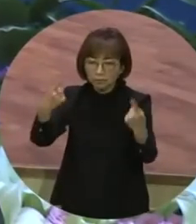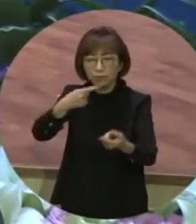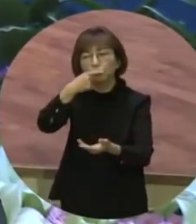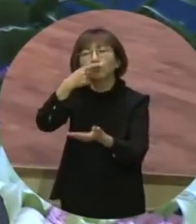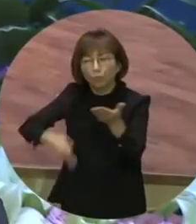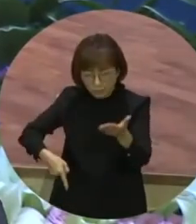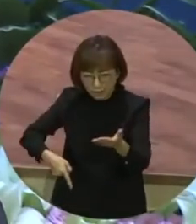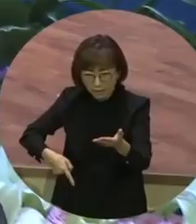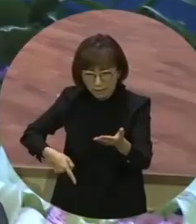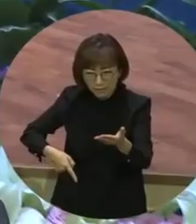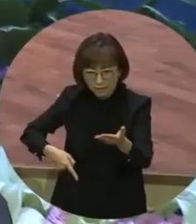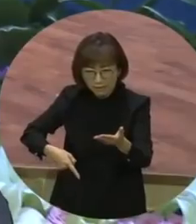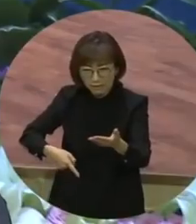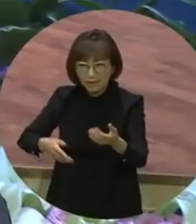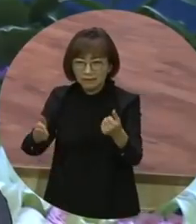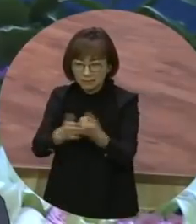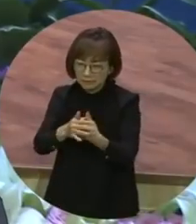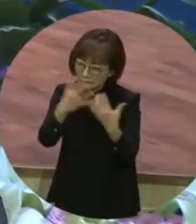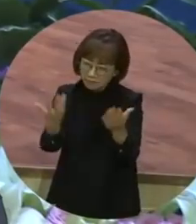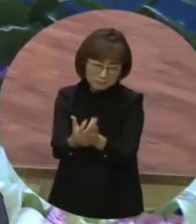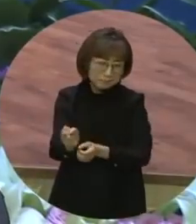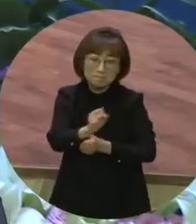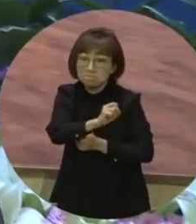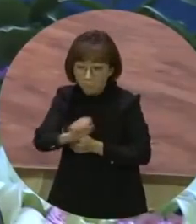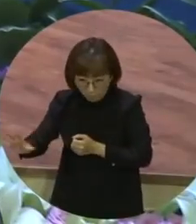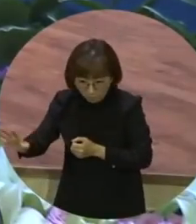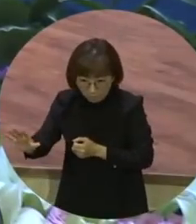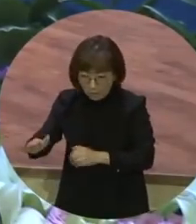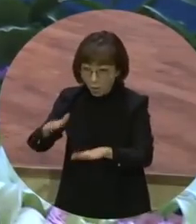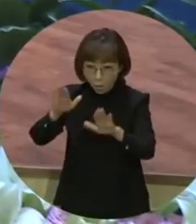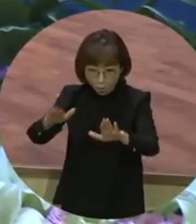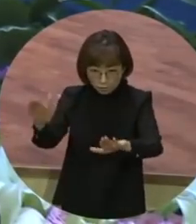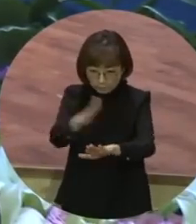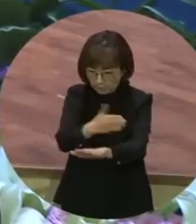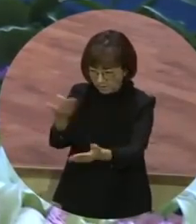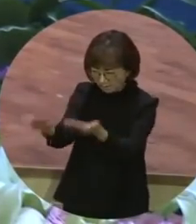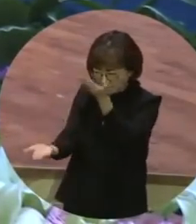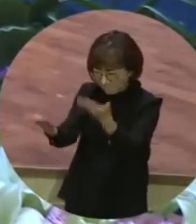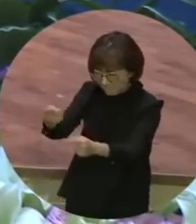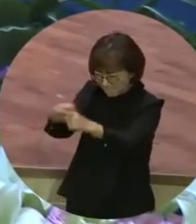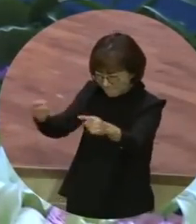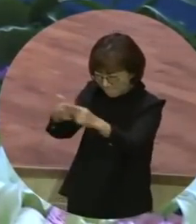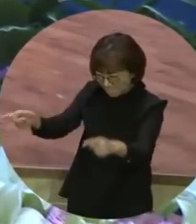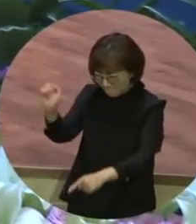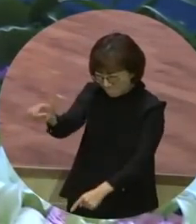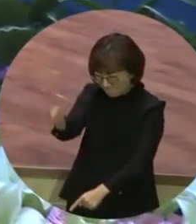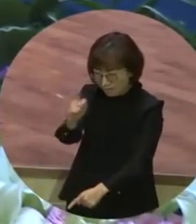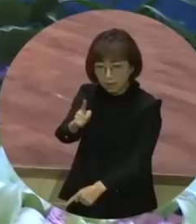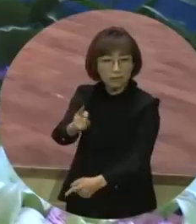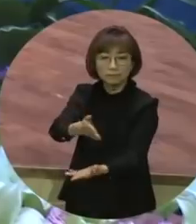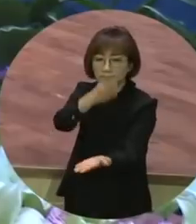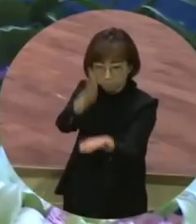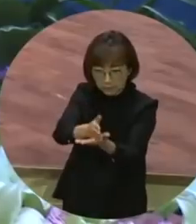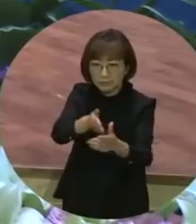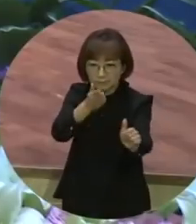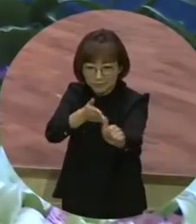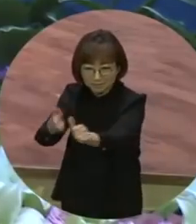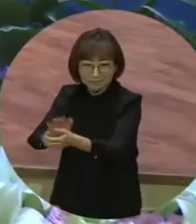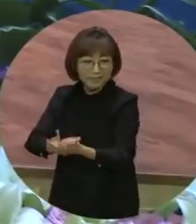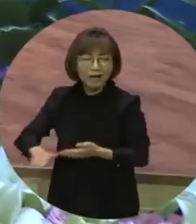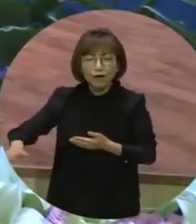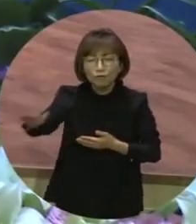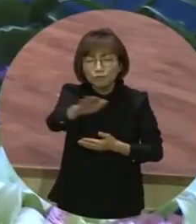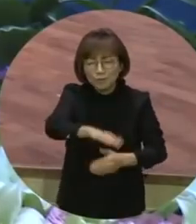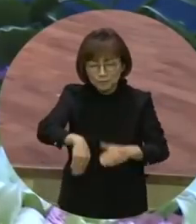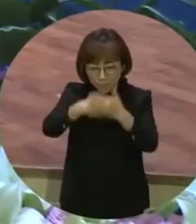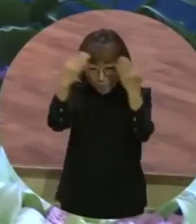아멘. 자, 오늘부터 여러분 판단하지 마시기 바랍니다. 교회 안에는 다 구원받은 하나님 자녀들이에요.